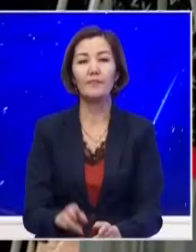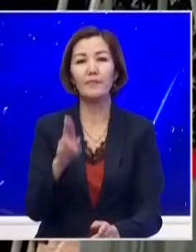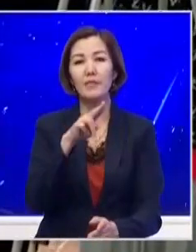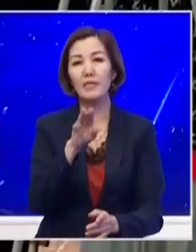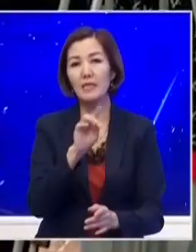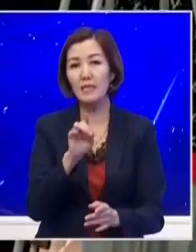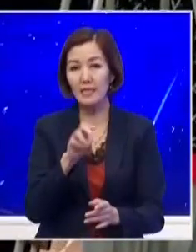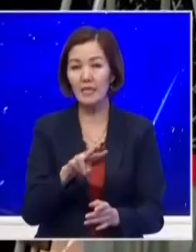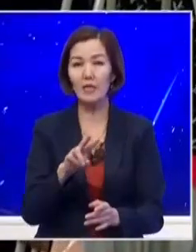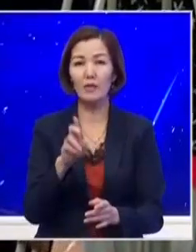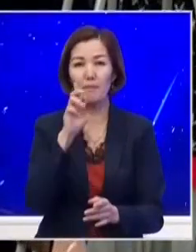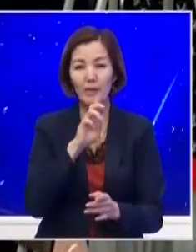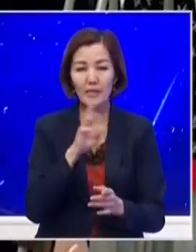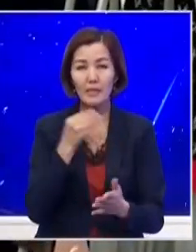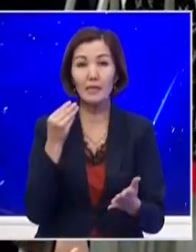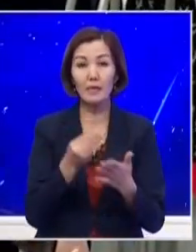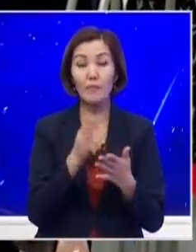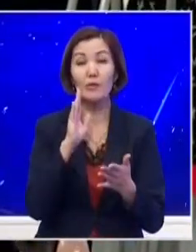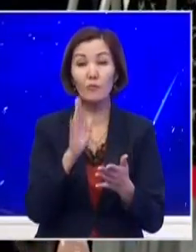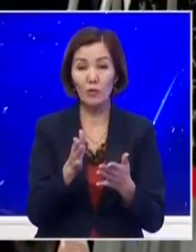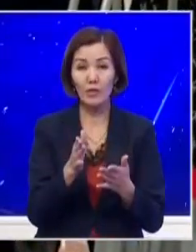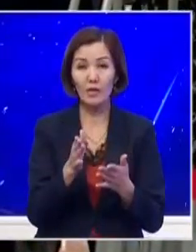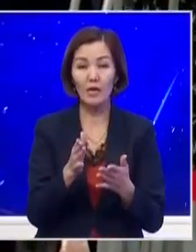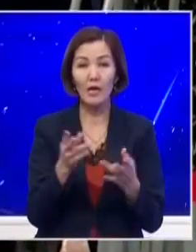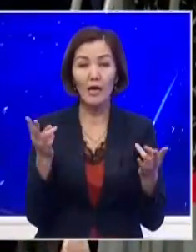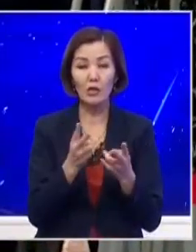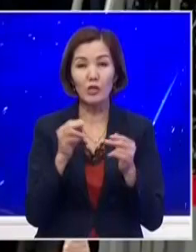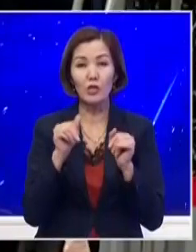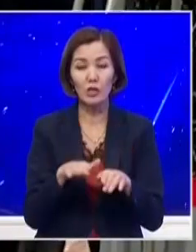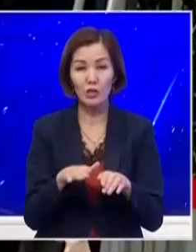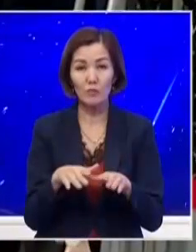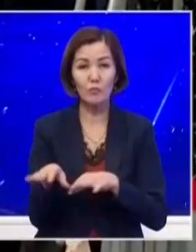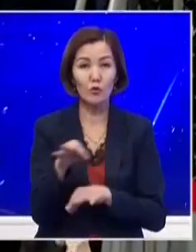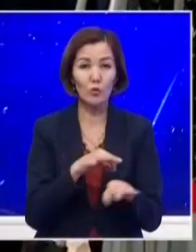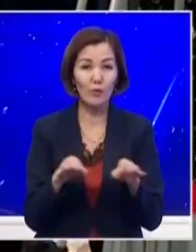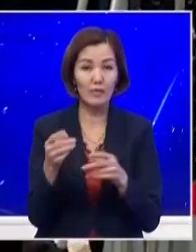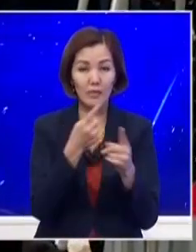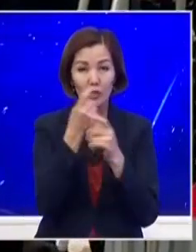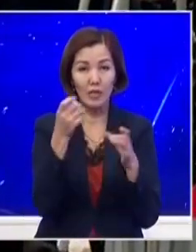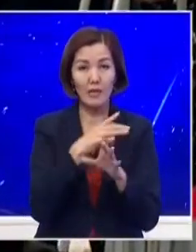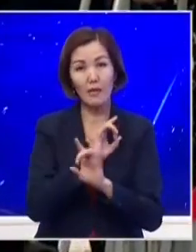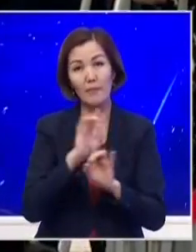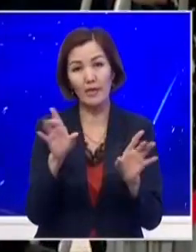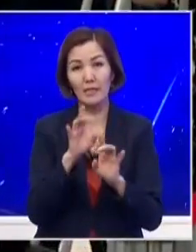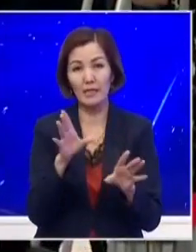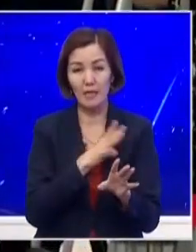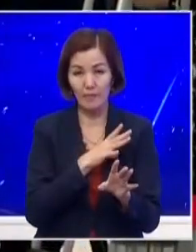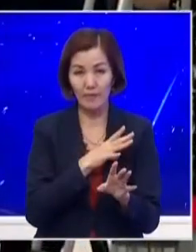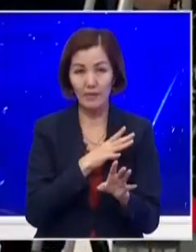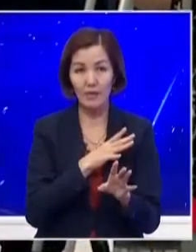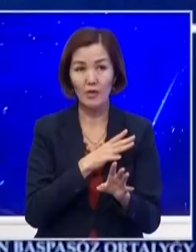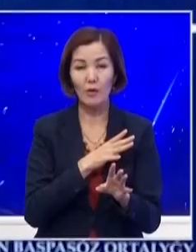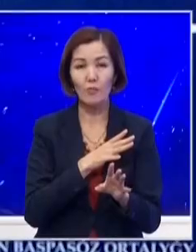бағаларын көтеру бойынша тиісті шешім жобасын жариялады. Бұл